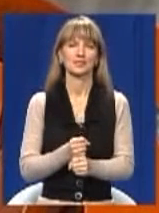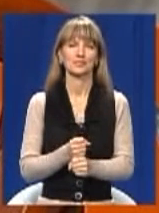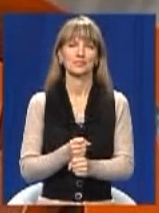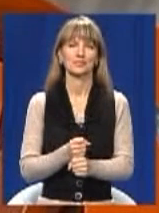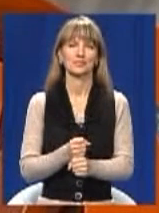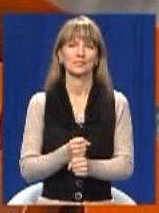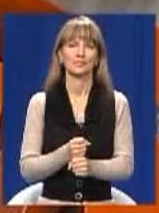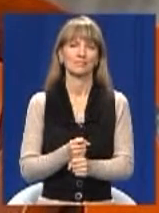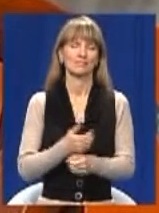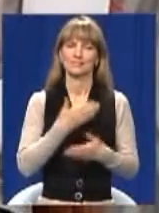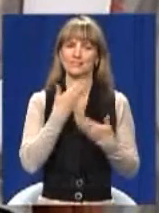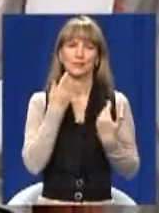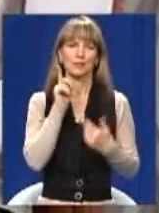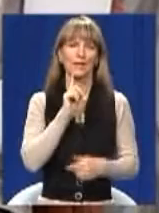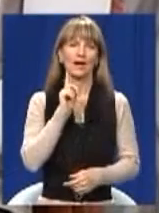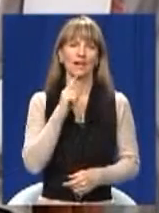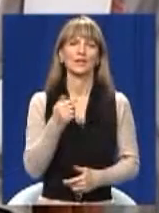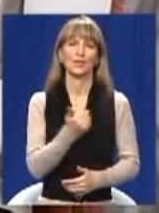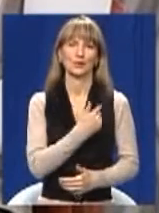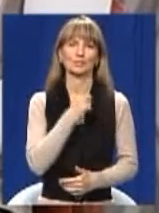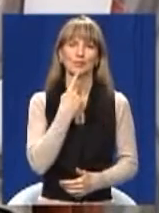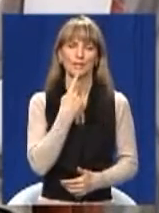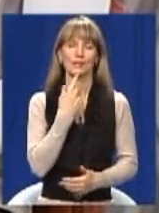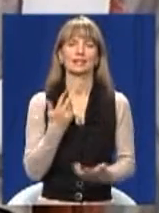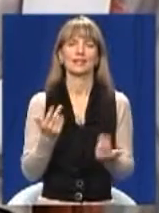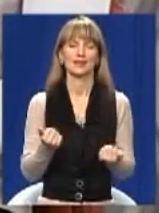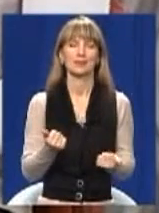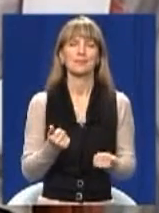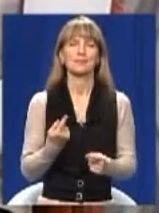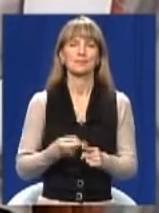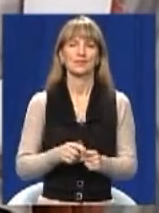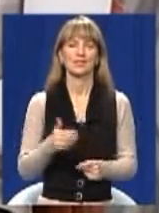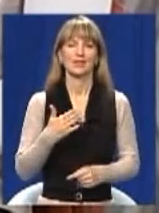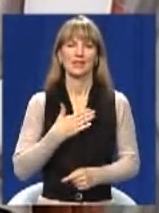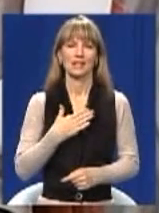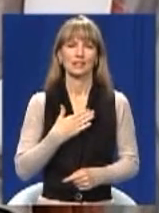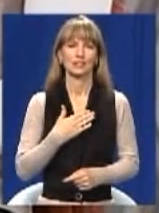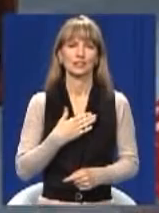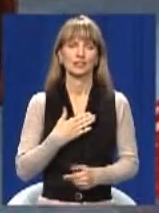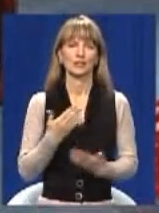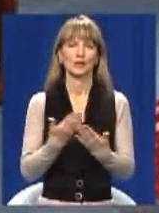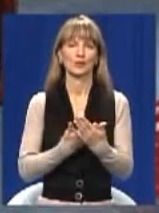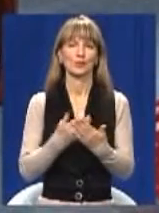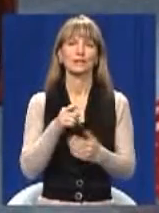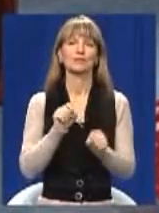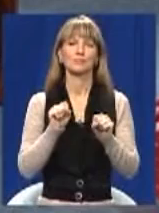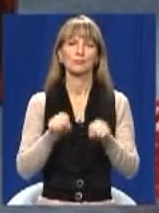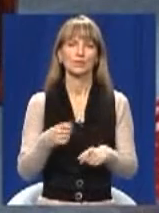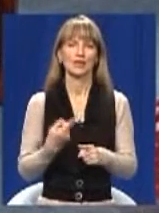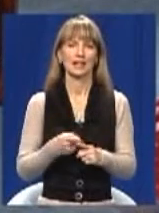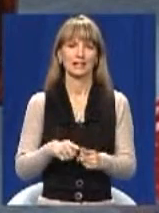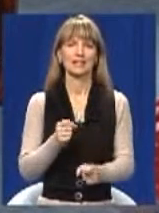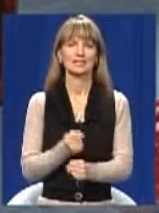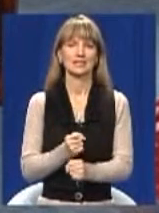На які? Ще ніяких, але хочеш спробувати? Так. Ну, то в нашій рубриці ти це зможеш зробити.